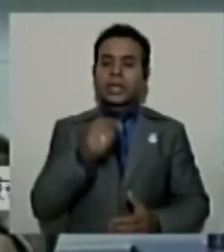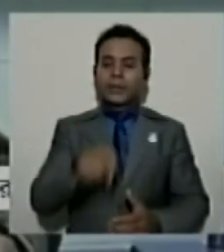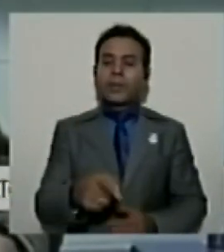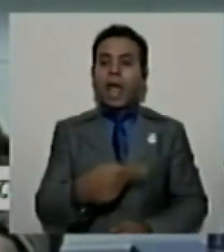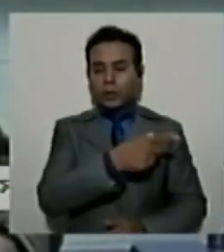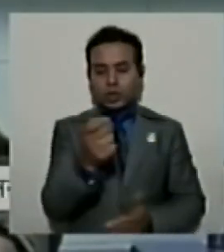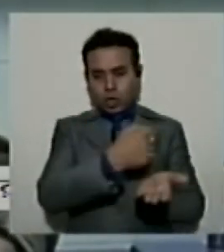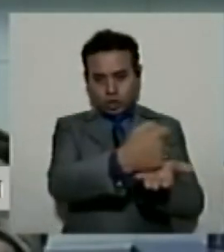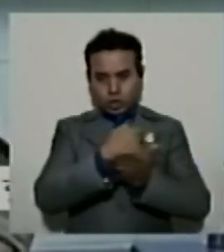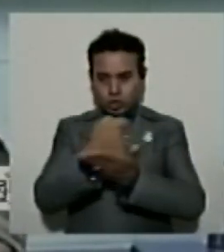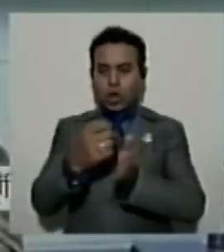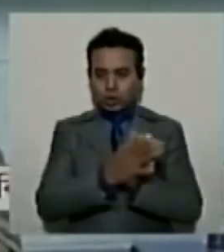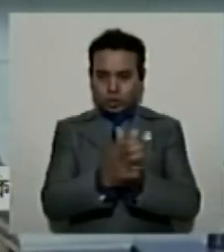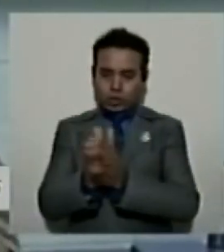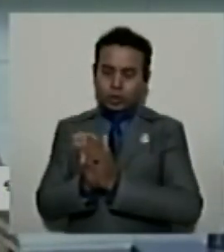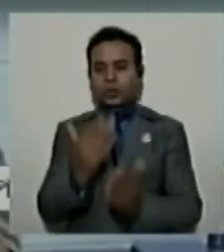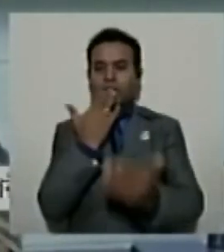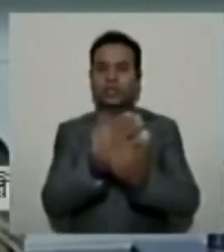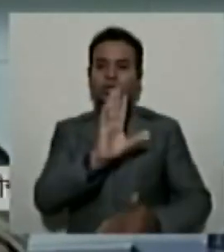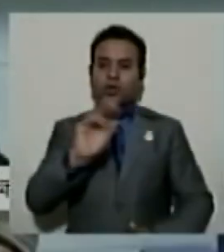ধন্যবাদ ব্রিগেডিয়ার জেনারেল ডাক্তার